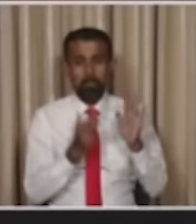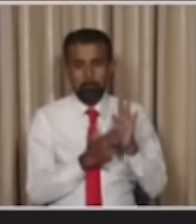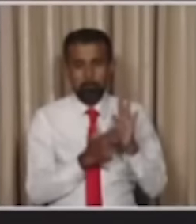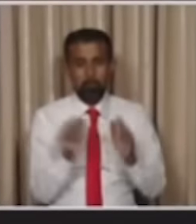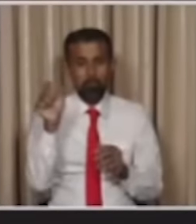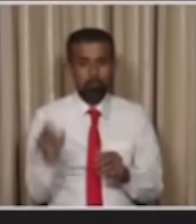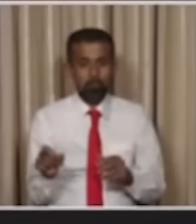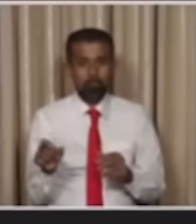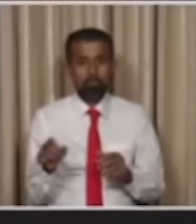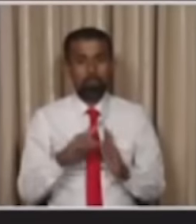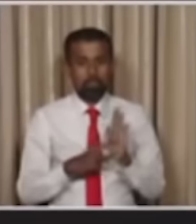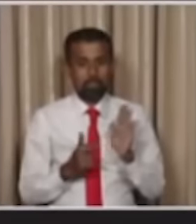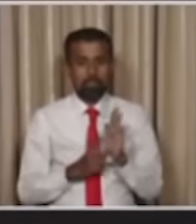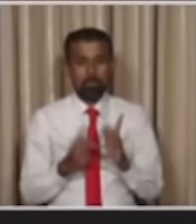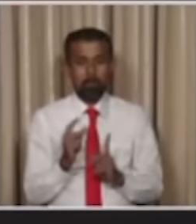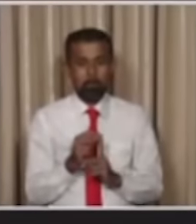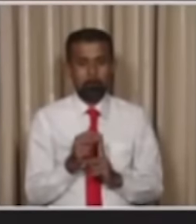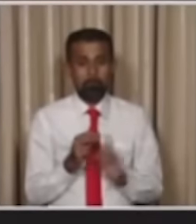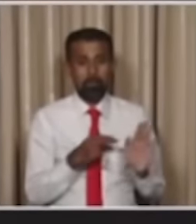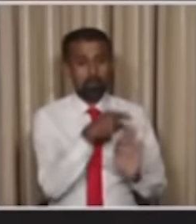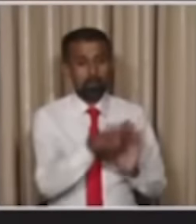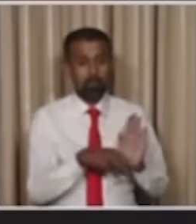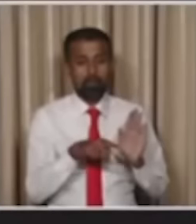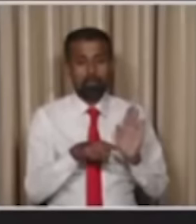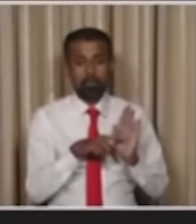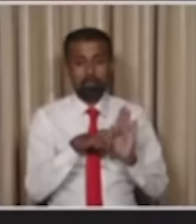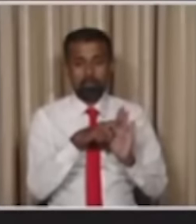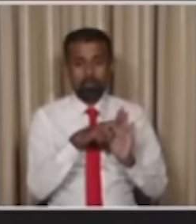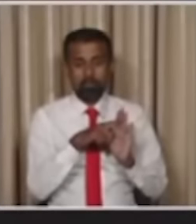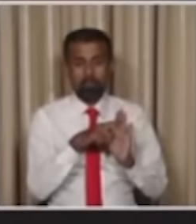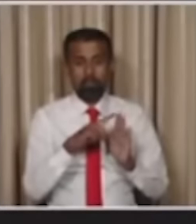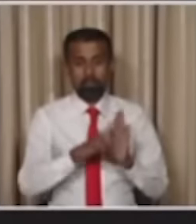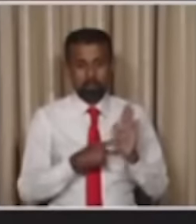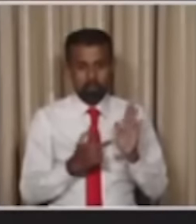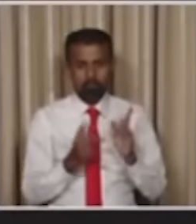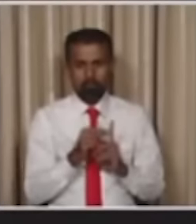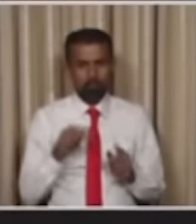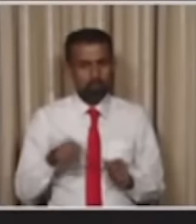කියන්නේ ජනතා විමුක්ති පෙරමුණේ ජාතික ලැයිස්තුවේ ඒ JVP අද